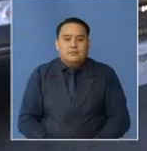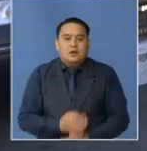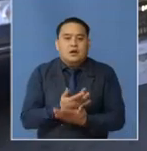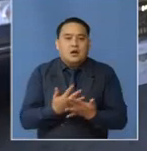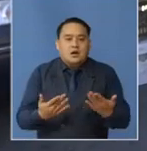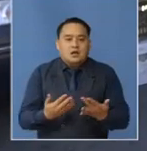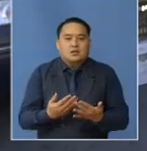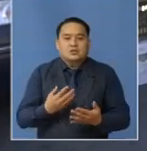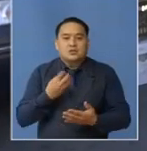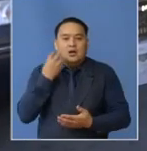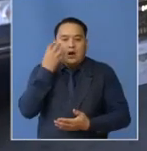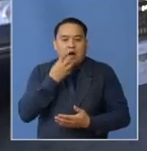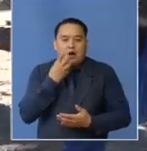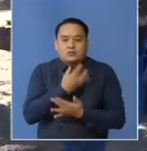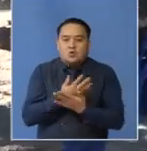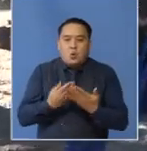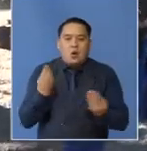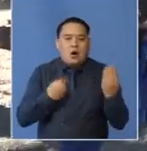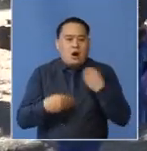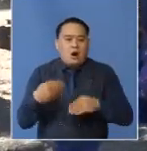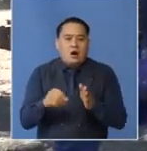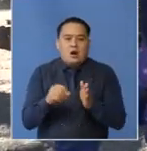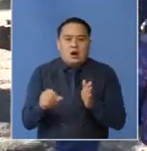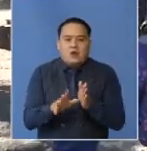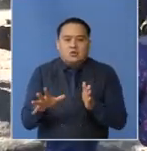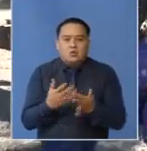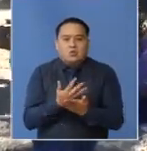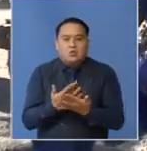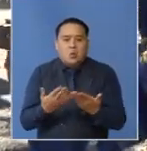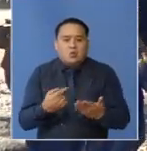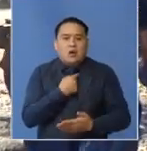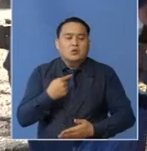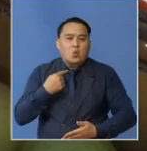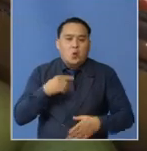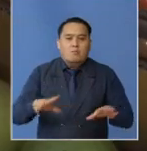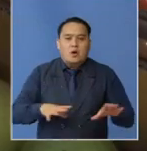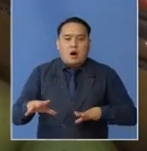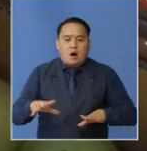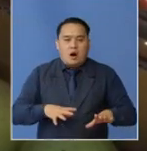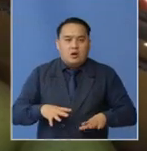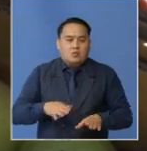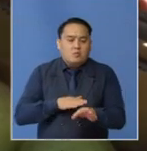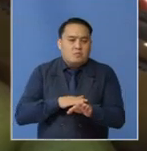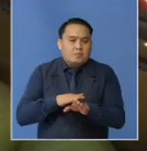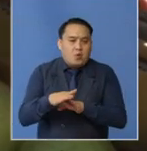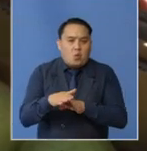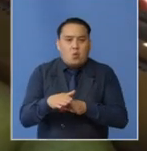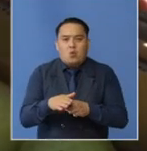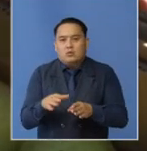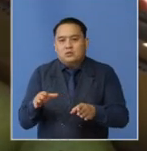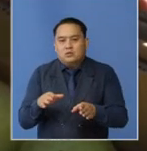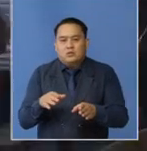Разнообразие овощей и фруктов, одежда, электроника и многое другое. Талдыкурганский базар буквально заполнен всем